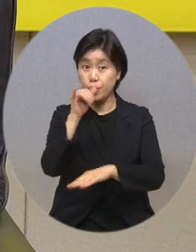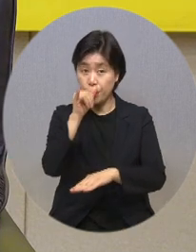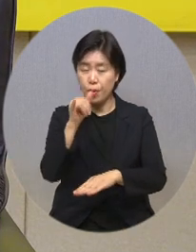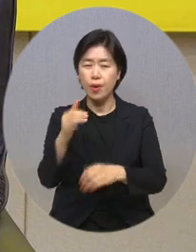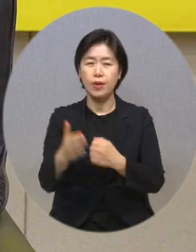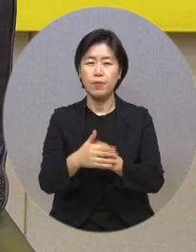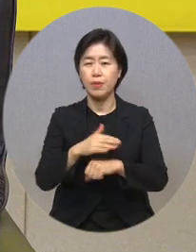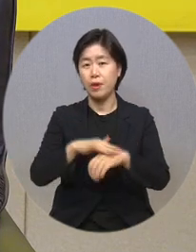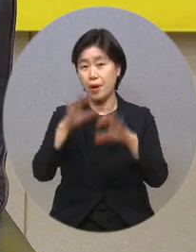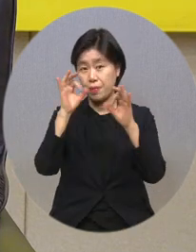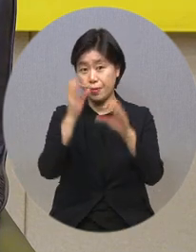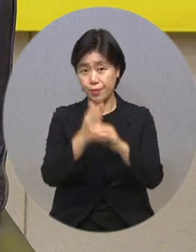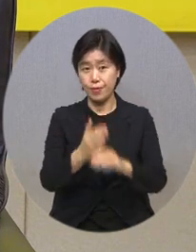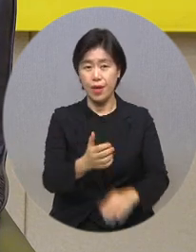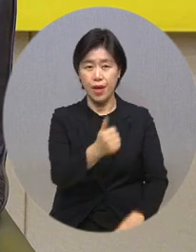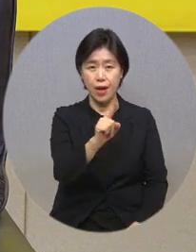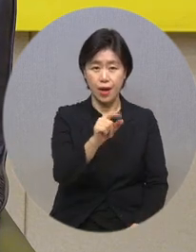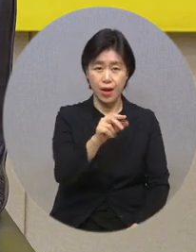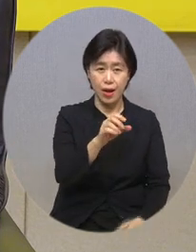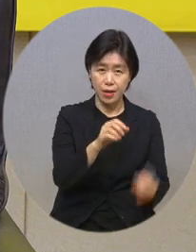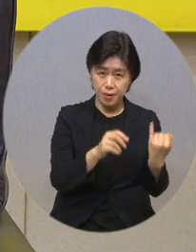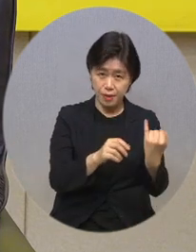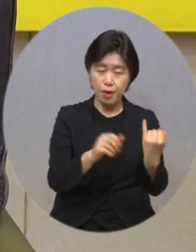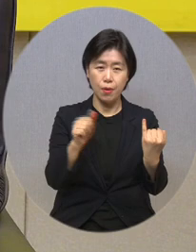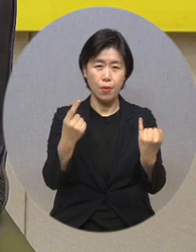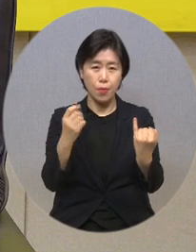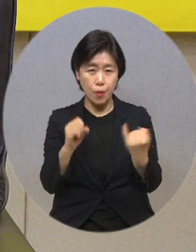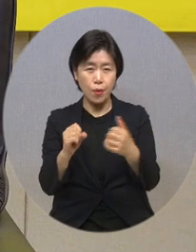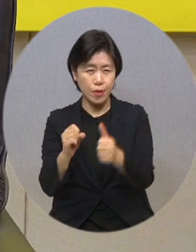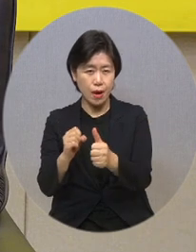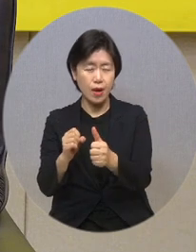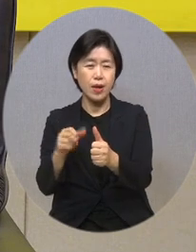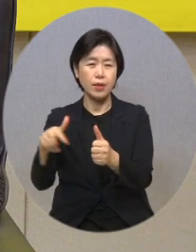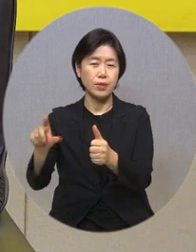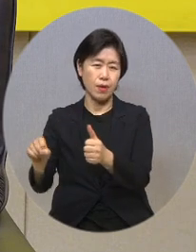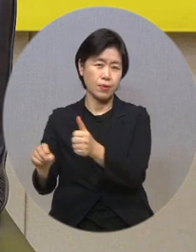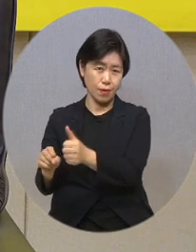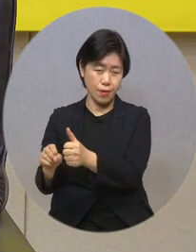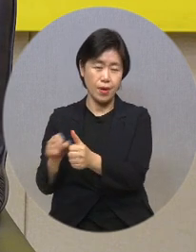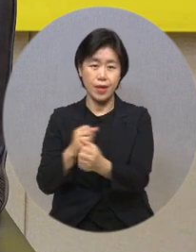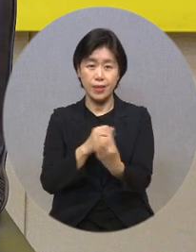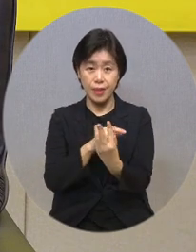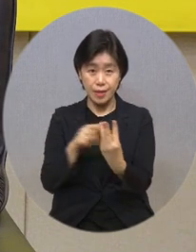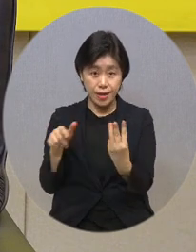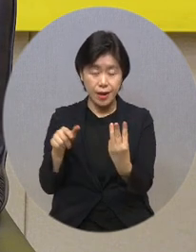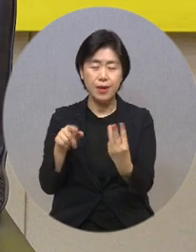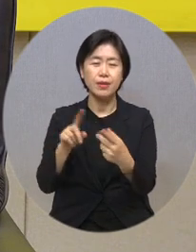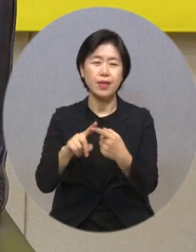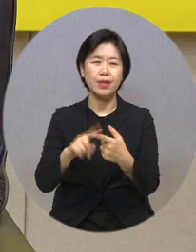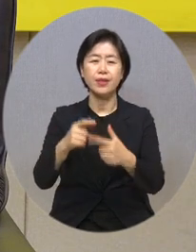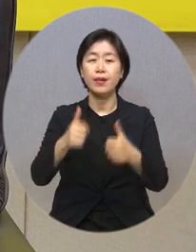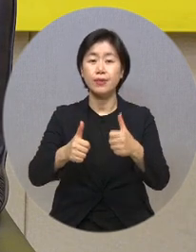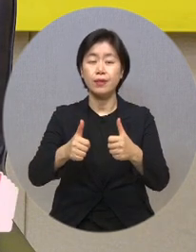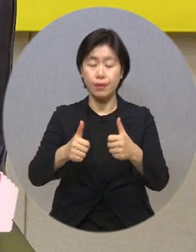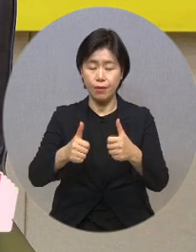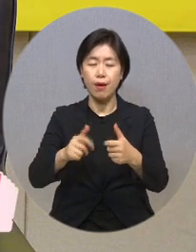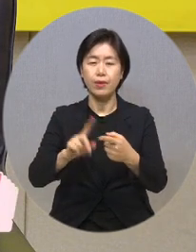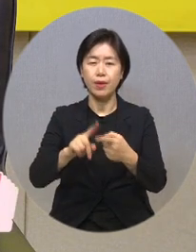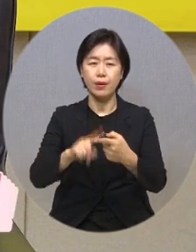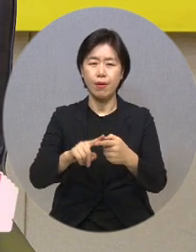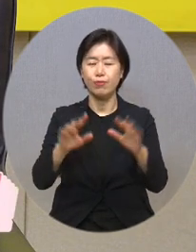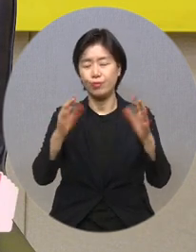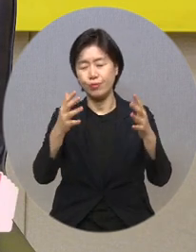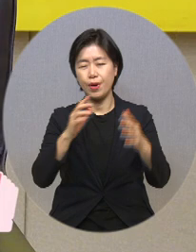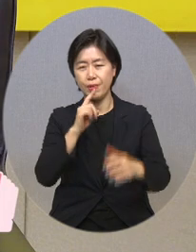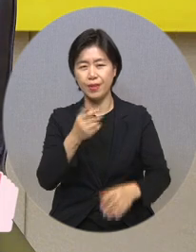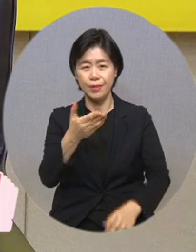우리 하연화, 홍인규, 정명훈 그 테스트 보시는 분들께 격려의 말씀을 먼저 드리고요. 사실